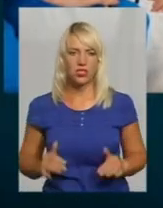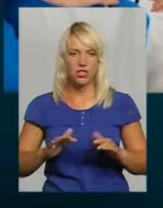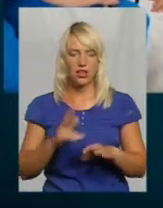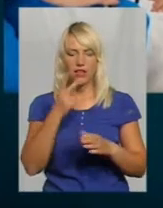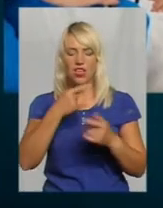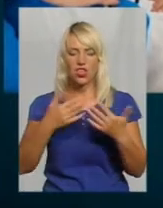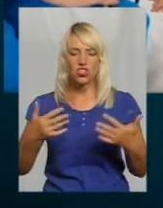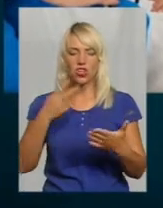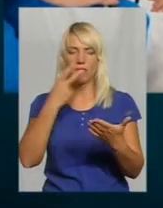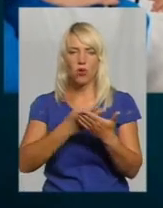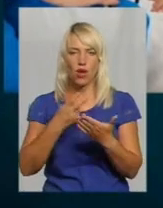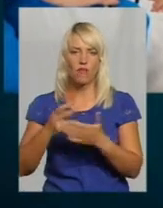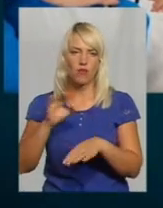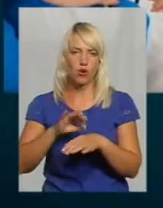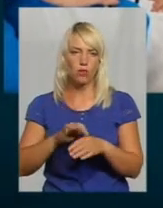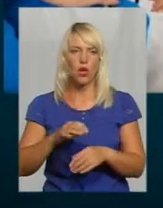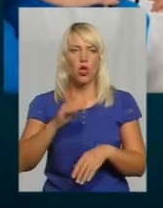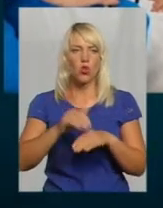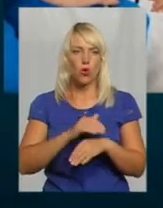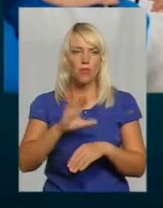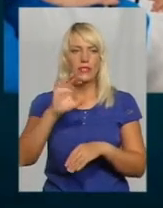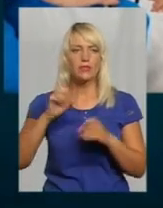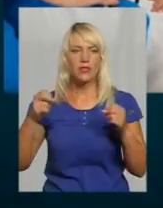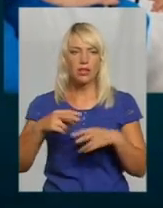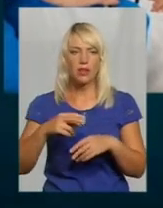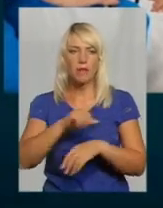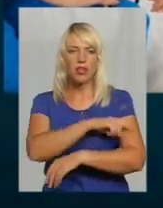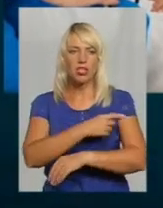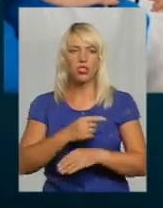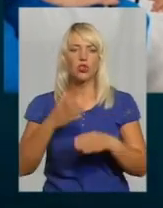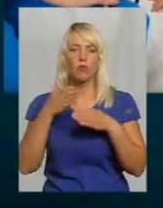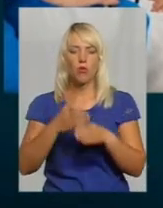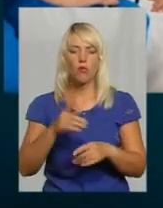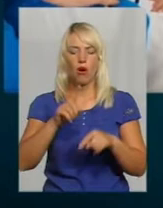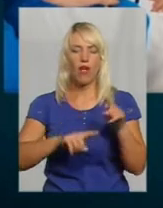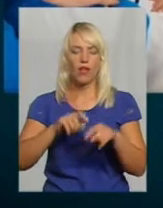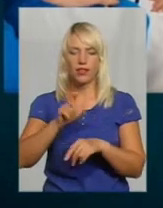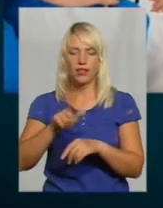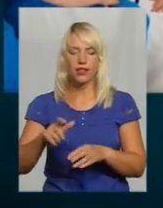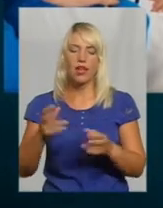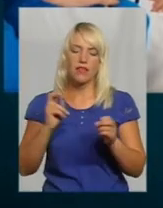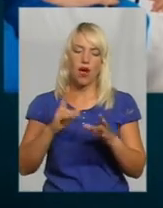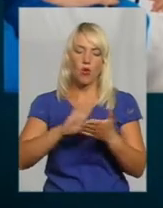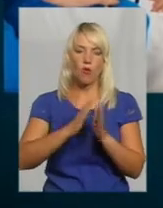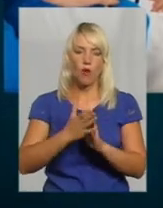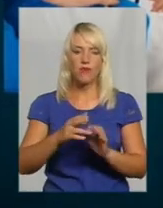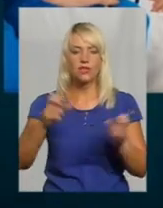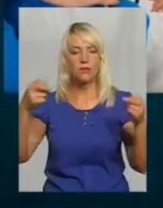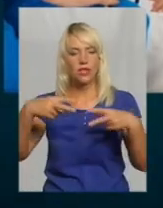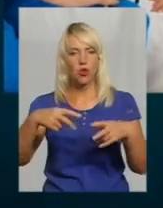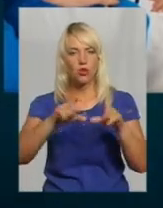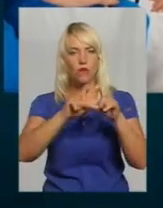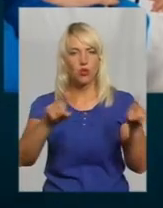догляд, психологічна, соціальна та духовна допомога пацієнту та його рідним, як в умовах спеціалізованого медико-соціального